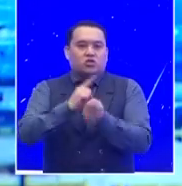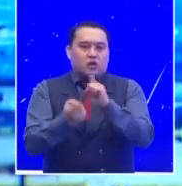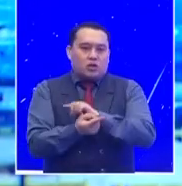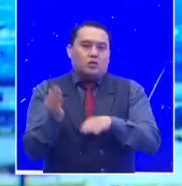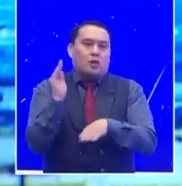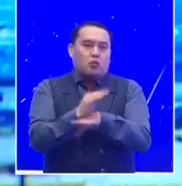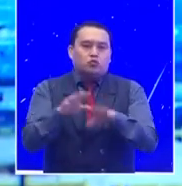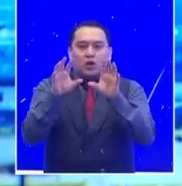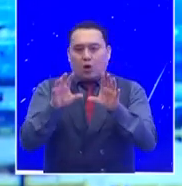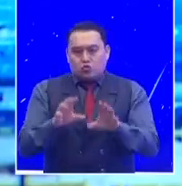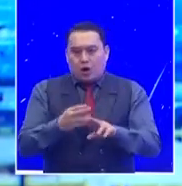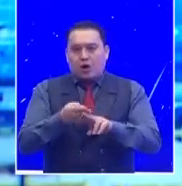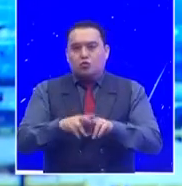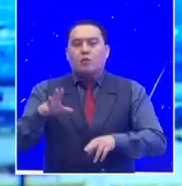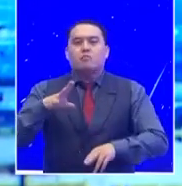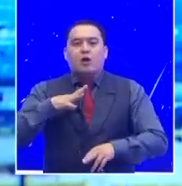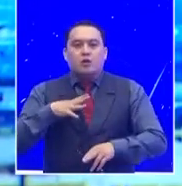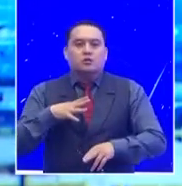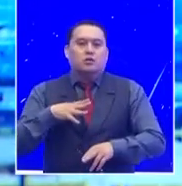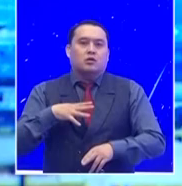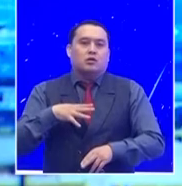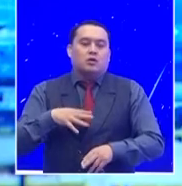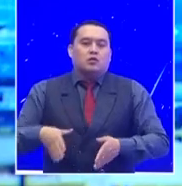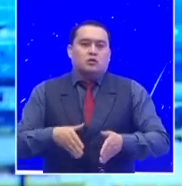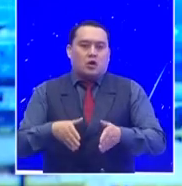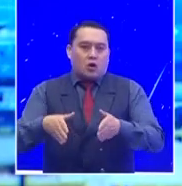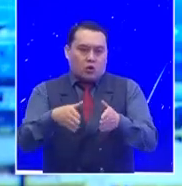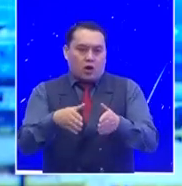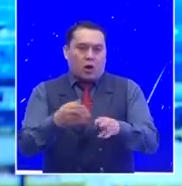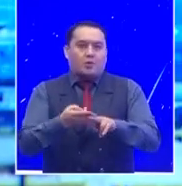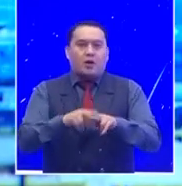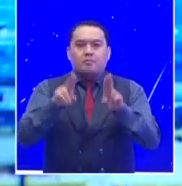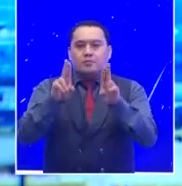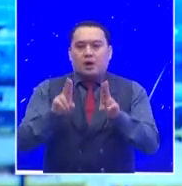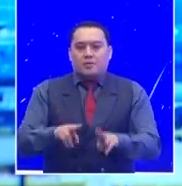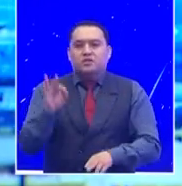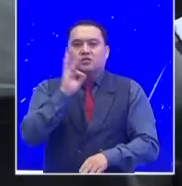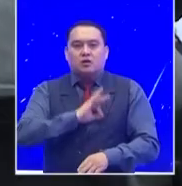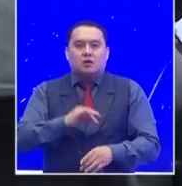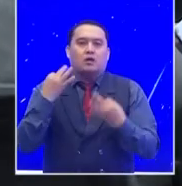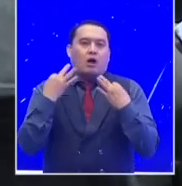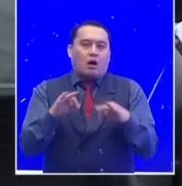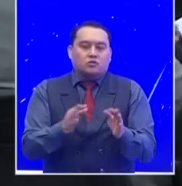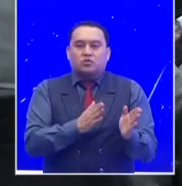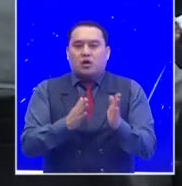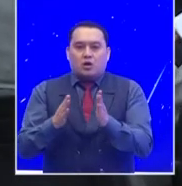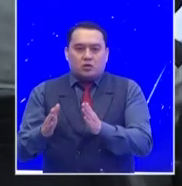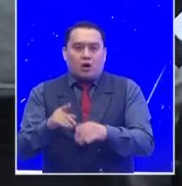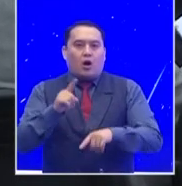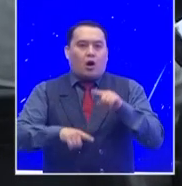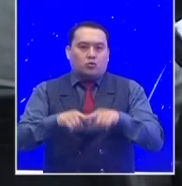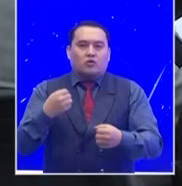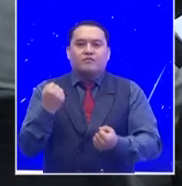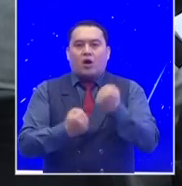дополнений в законодательстве, которые не обошли стороной и логистику. А именно, правила применения разрешительной системы